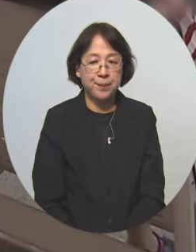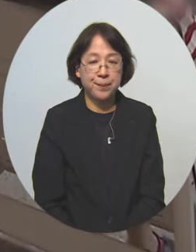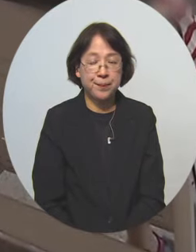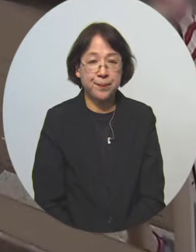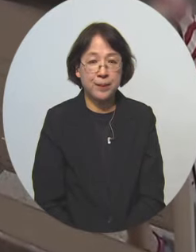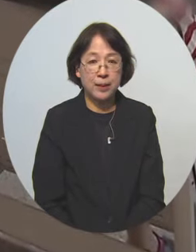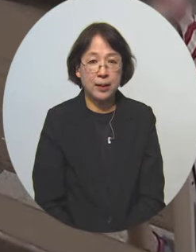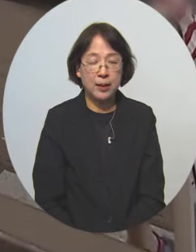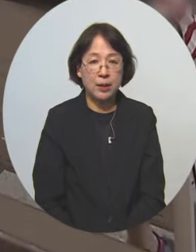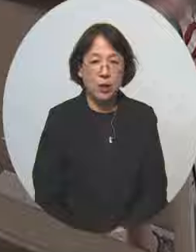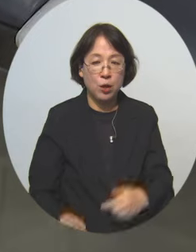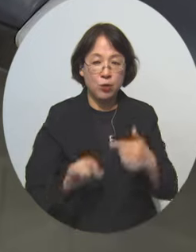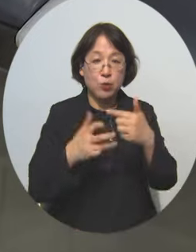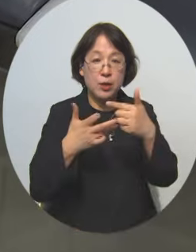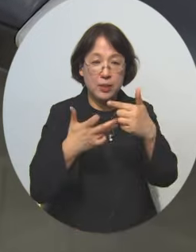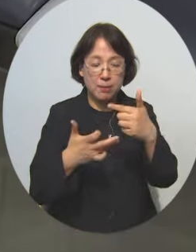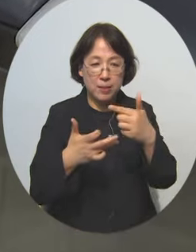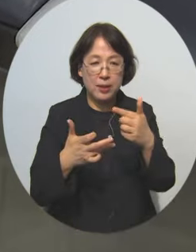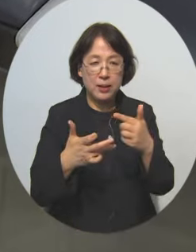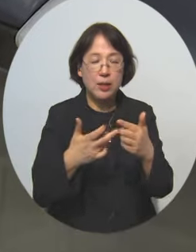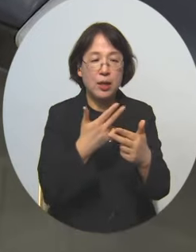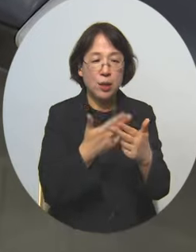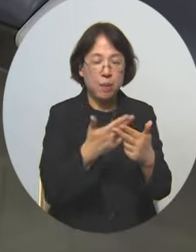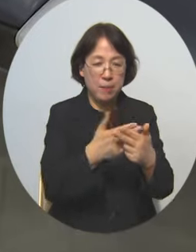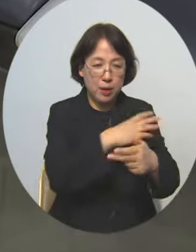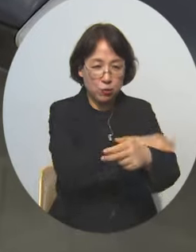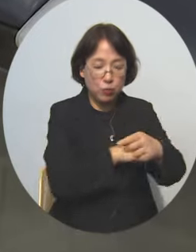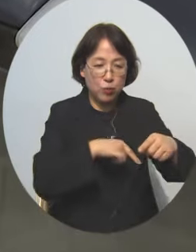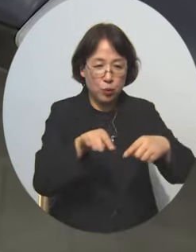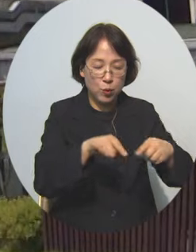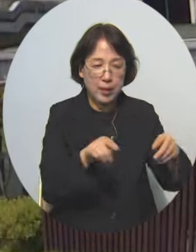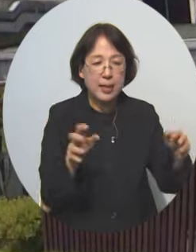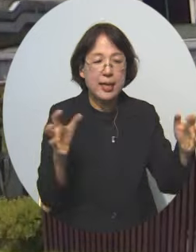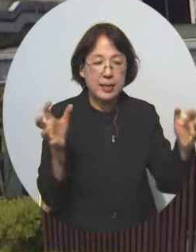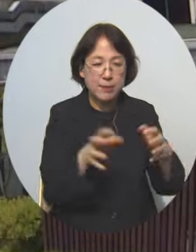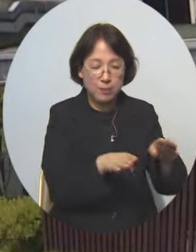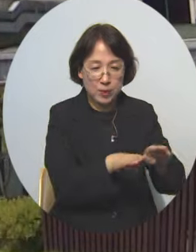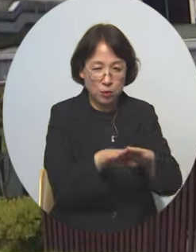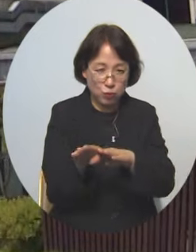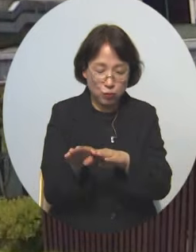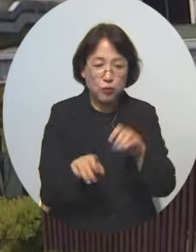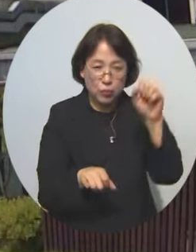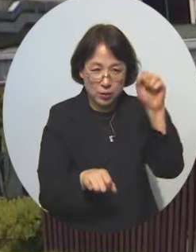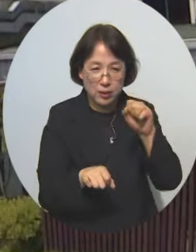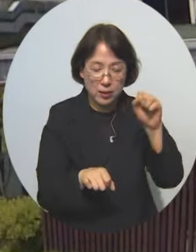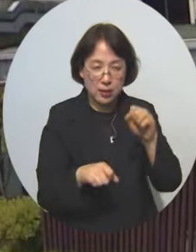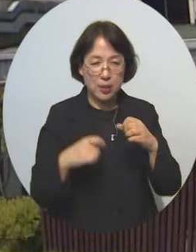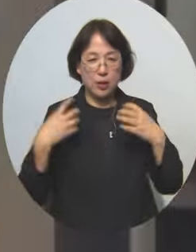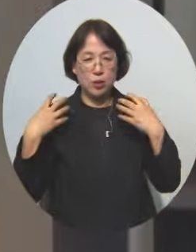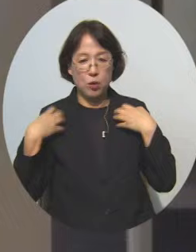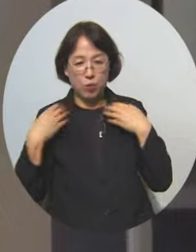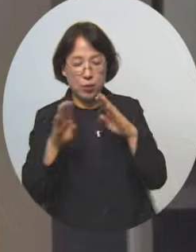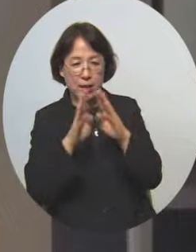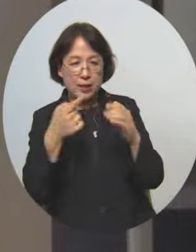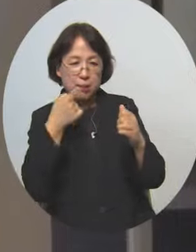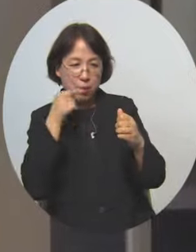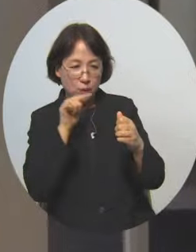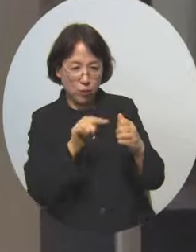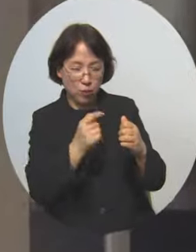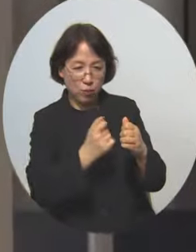지난 18일 의사협회가 주도한 의료계 집단 휴진. 정부 업무개시 명령에도 전체 병원과